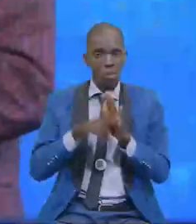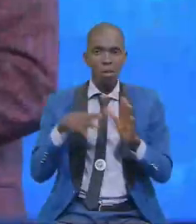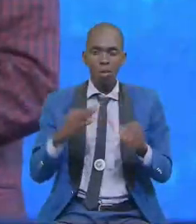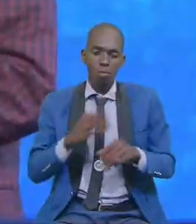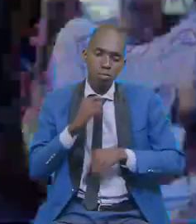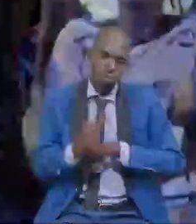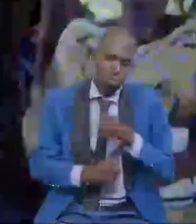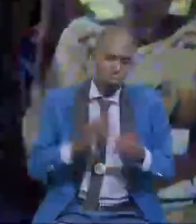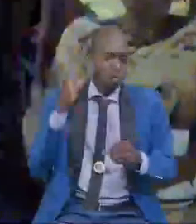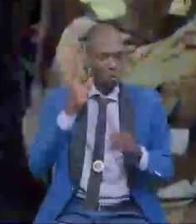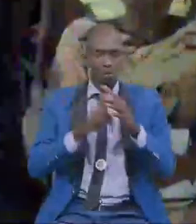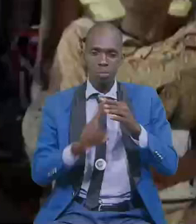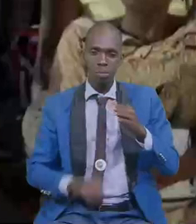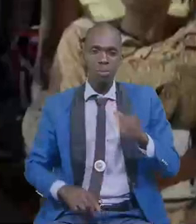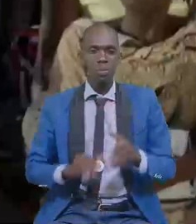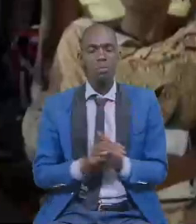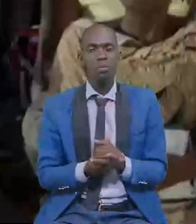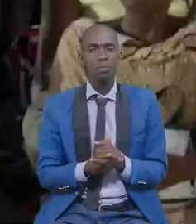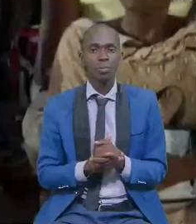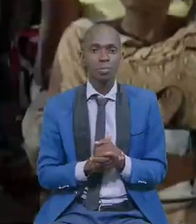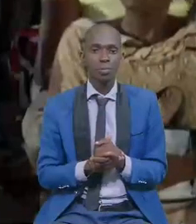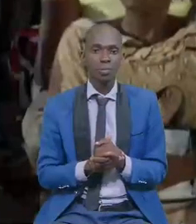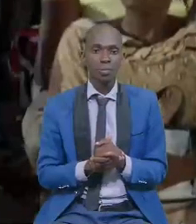Les ténèbres de la maladie et de la souffrance vont disparaître.